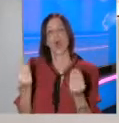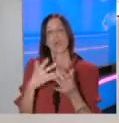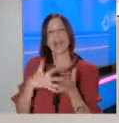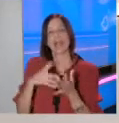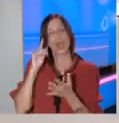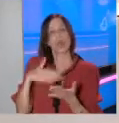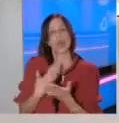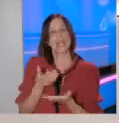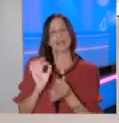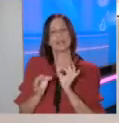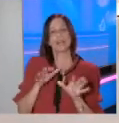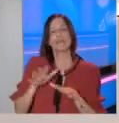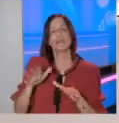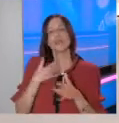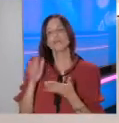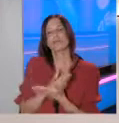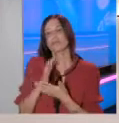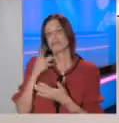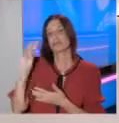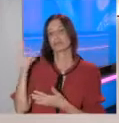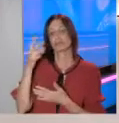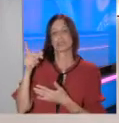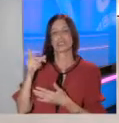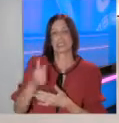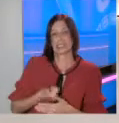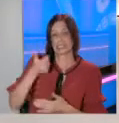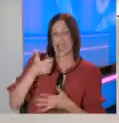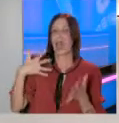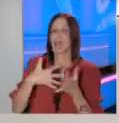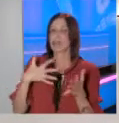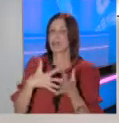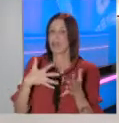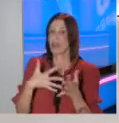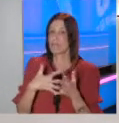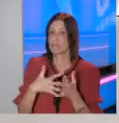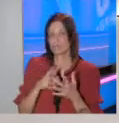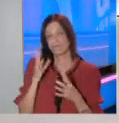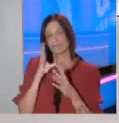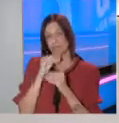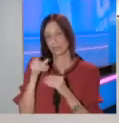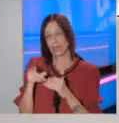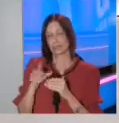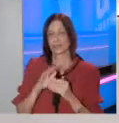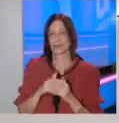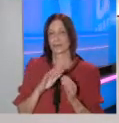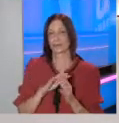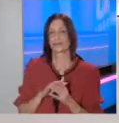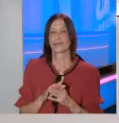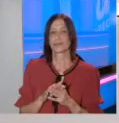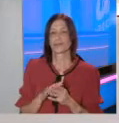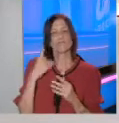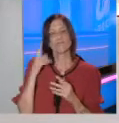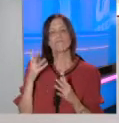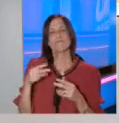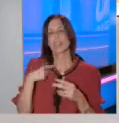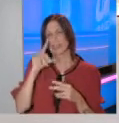המשפטי לממשלה כדי שזה יכריע האם ניתן לזמן את השרה גמליאל לחקירה. כך התייחס יואל חסון. רק, אתם יודעים,